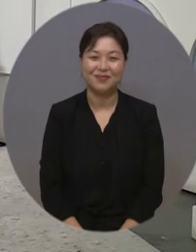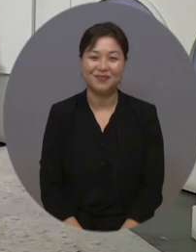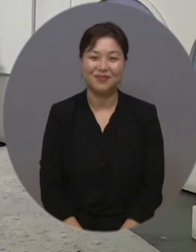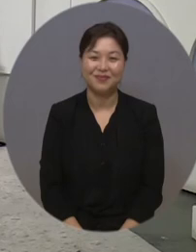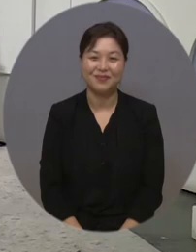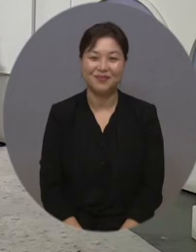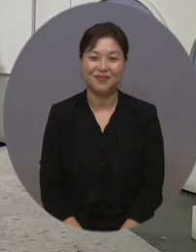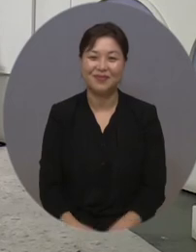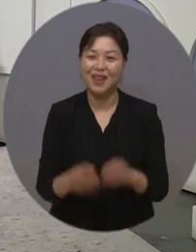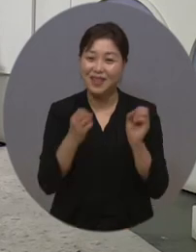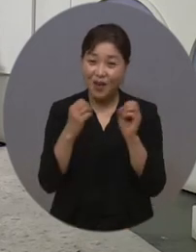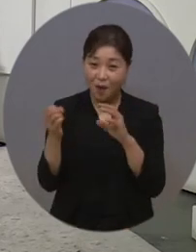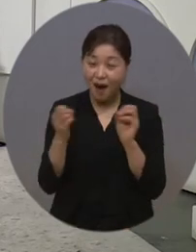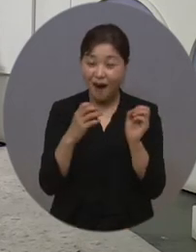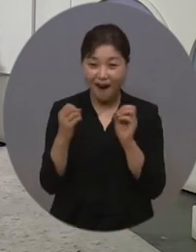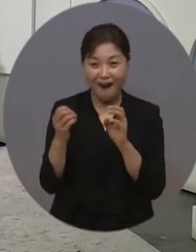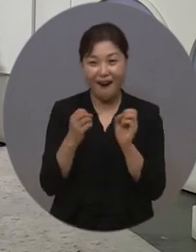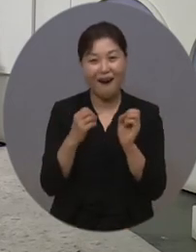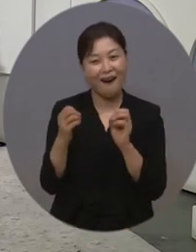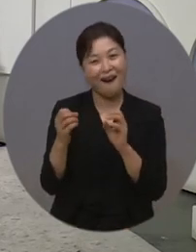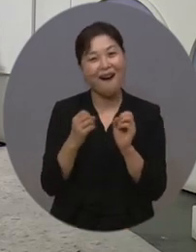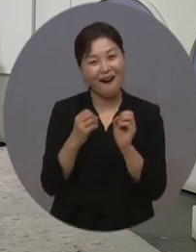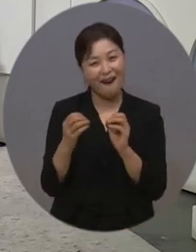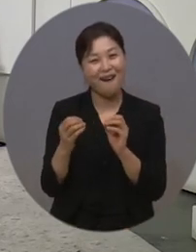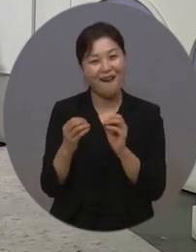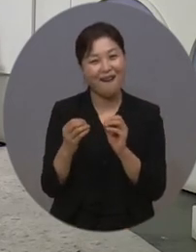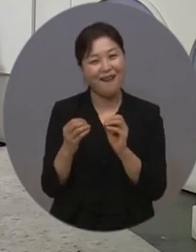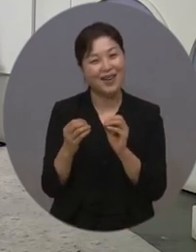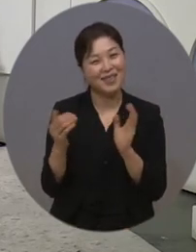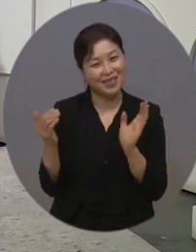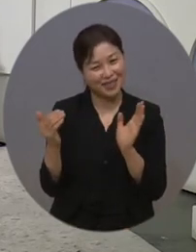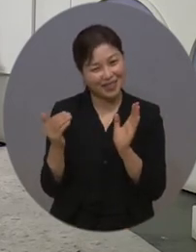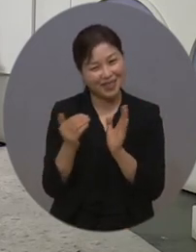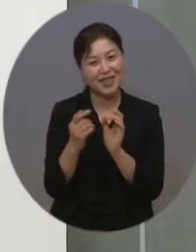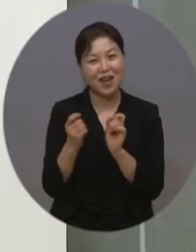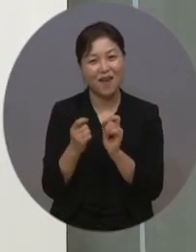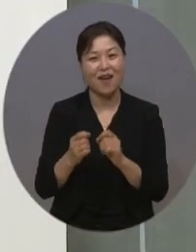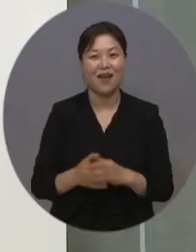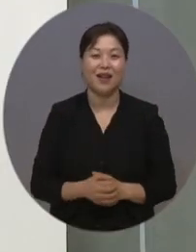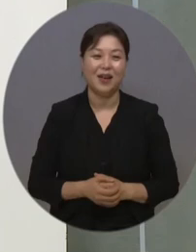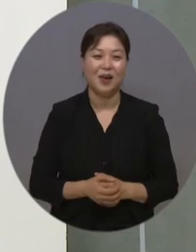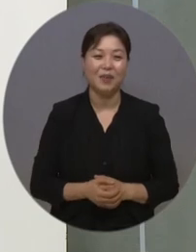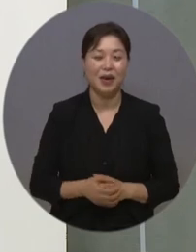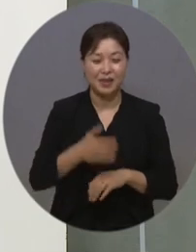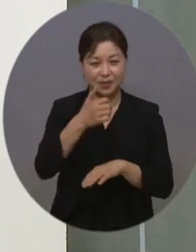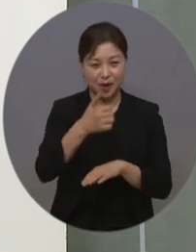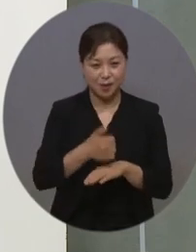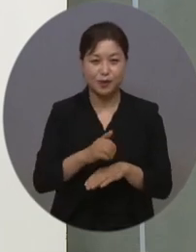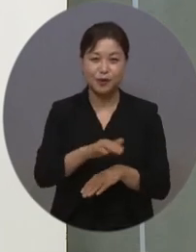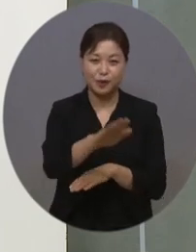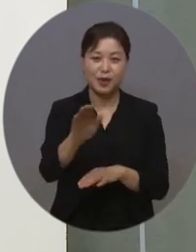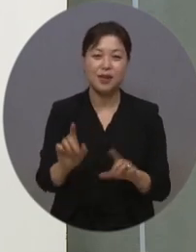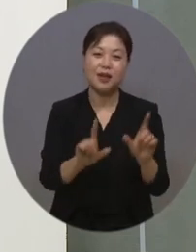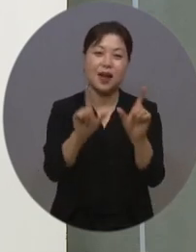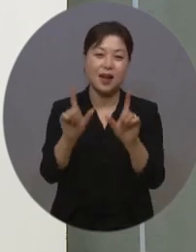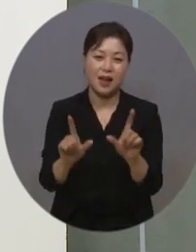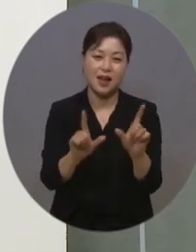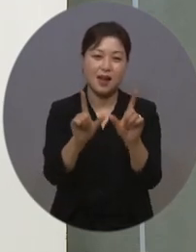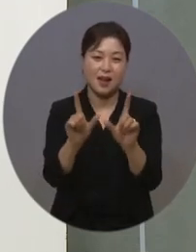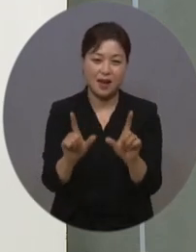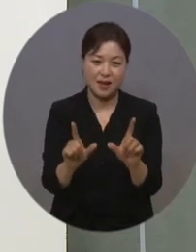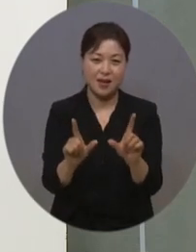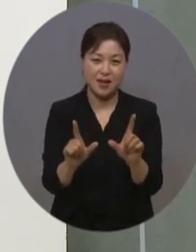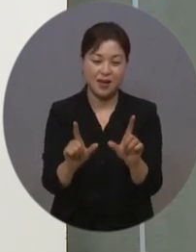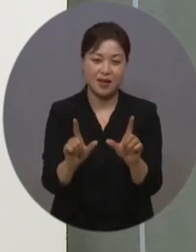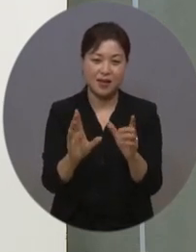이제 시간이 좀 대충 된 것 같습니다. 예, 감사합니다. 끝으로 우리가 살아가면서 예. 이제